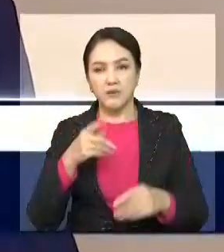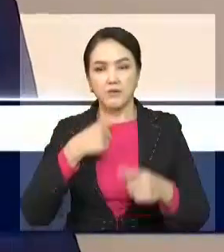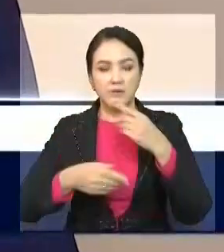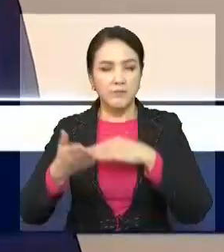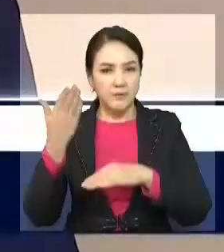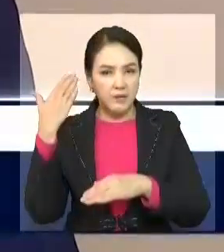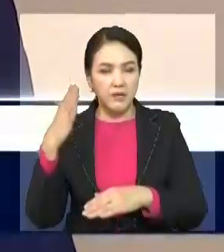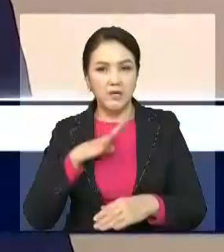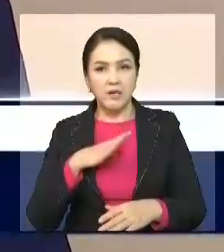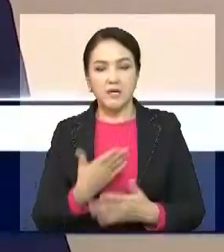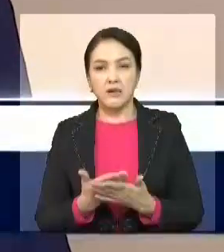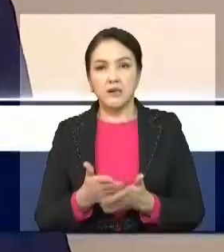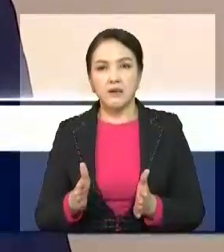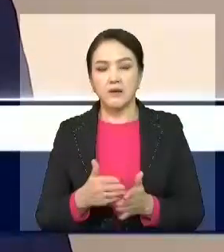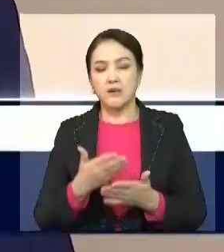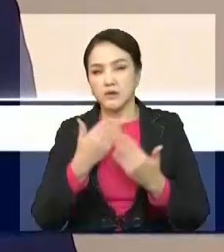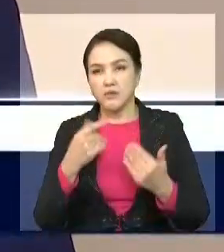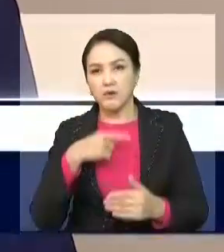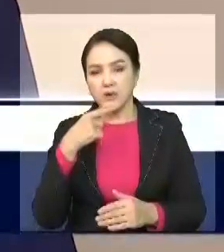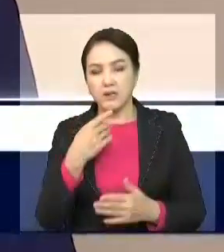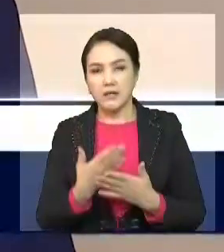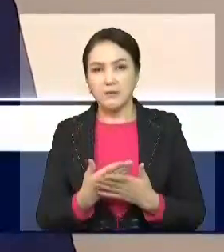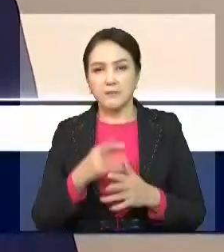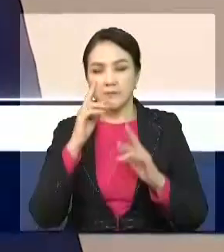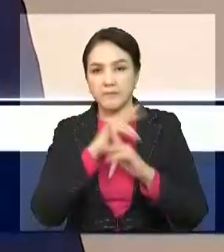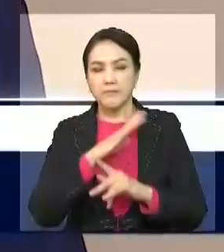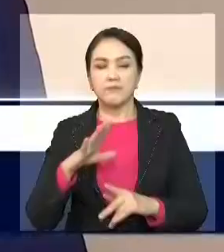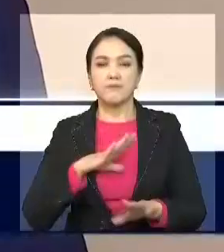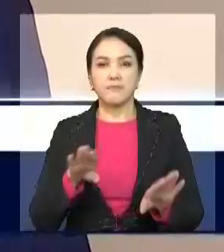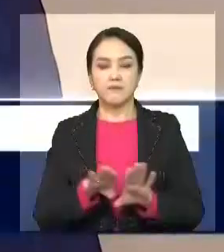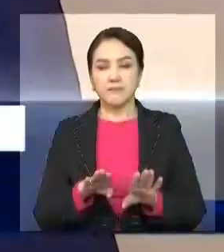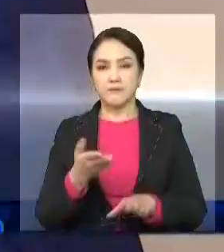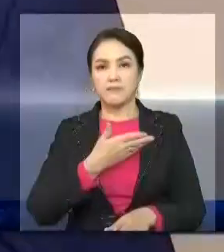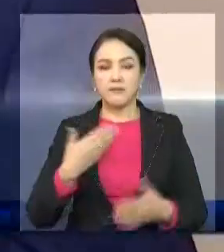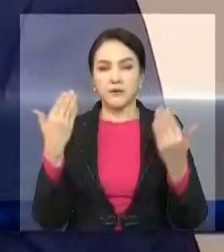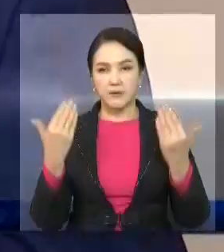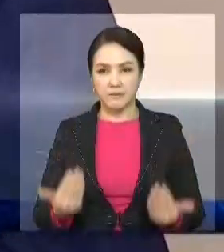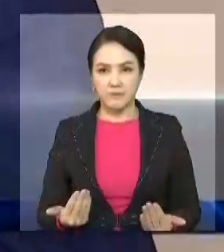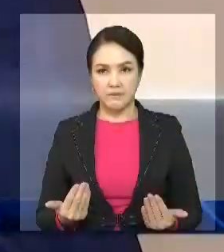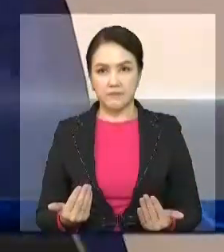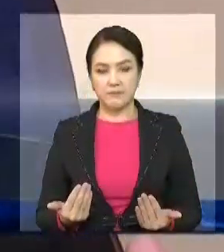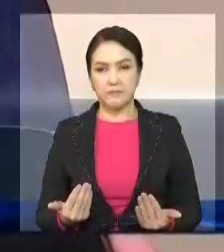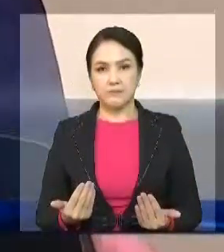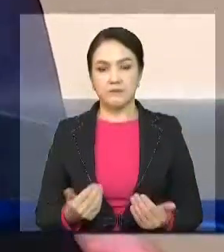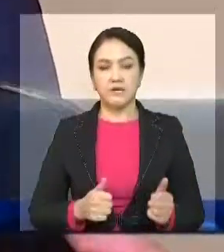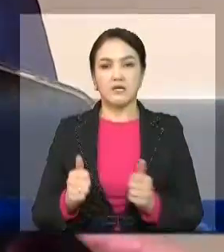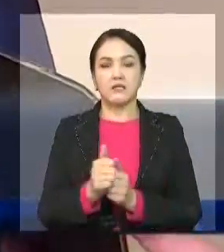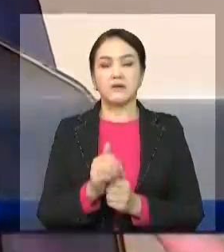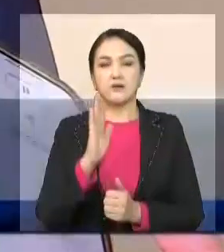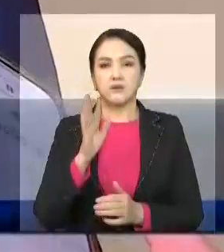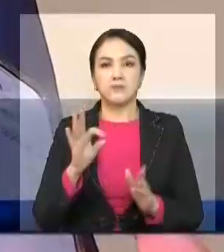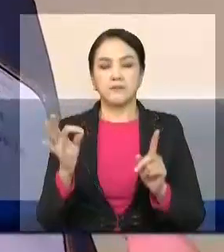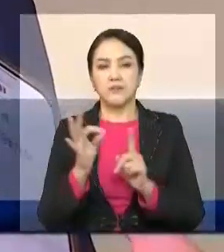жоққа ұстанған жолын жоққа шығарып жатыр деп қателесуде. Сондықтан біздің бүгінгі алда тұрған